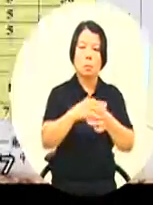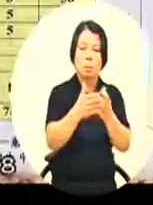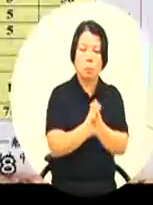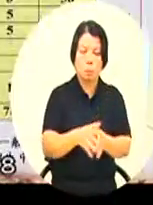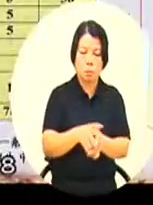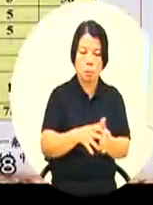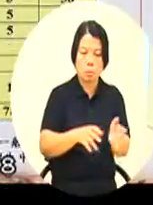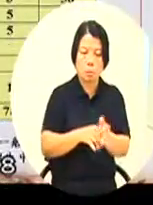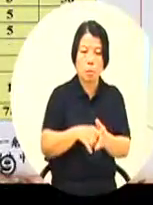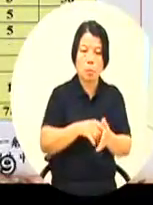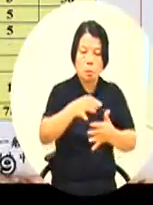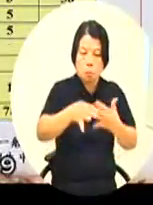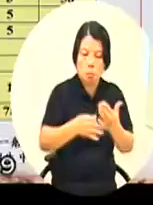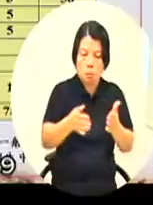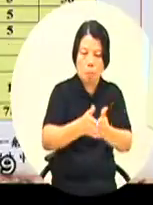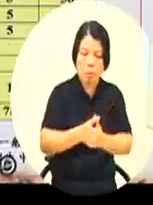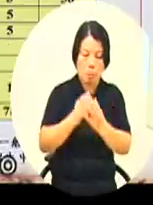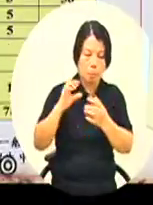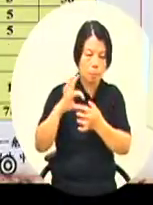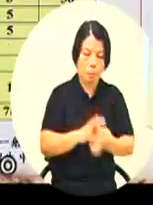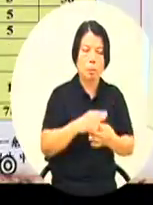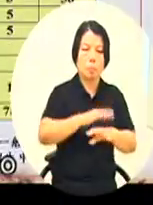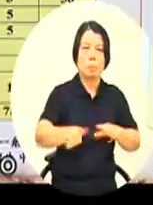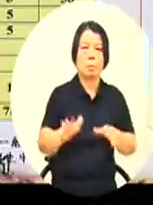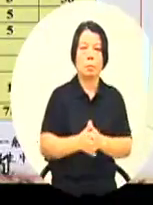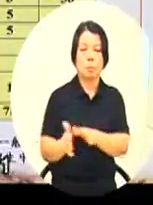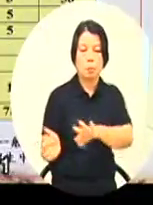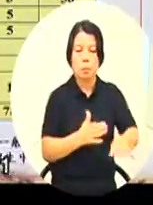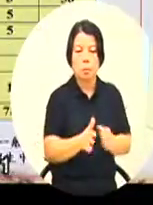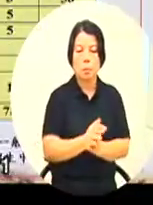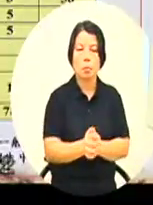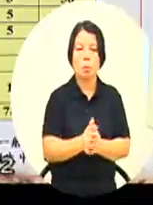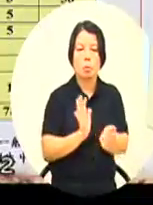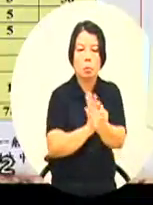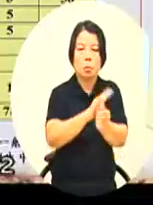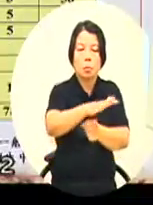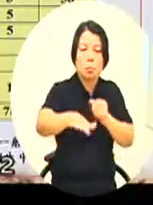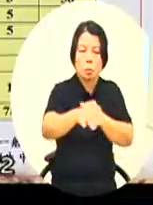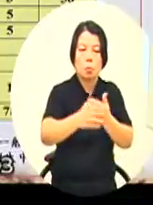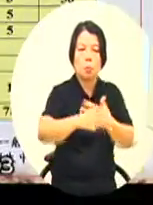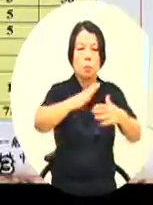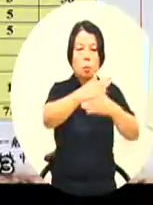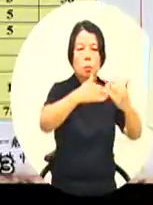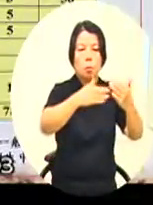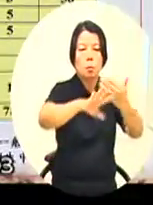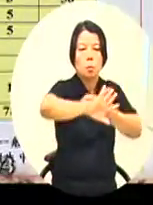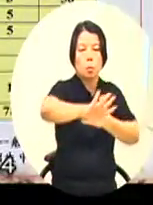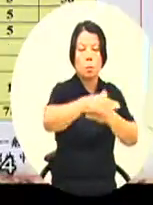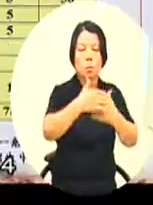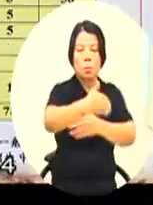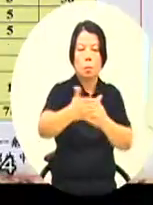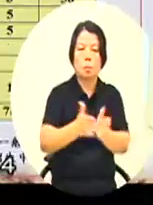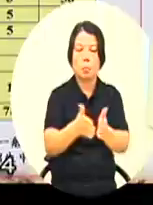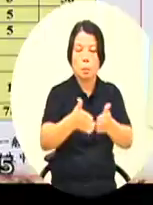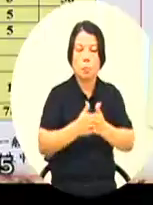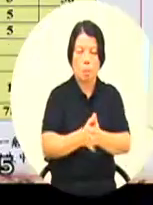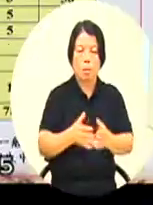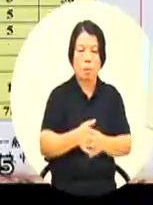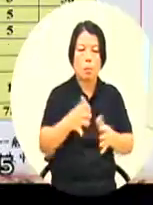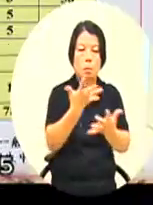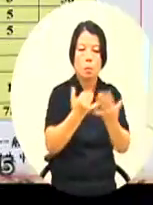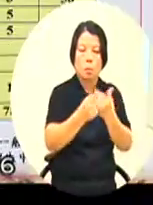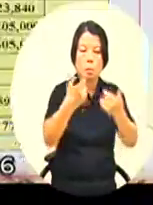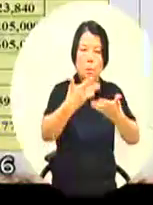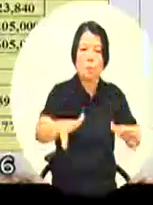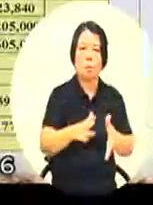走。那我们的推广教育呢的学生也是非常多，因为我们有校外班，有不同的班级，累积的学生也是非